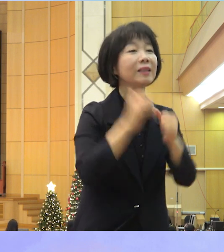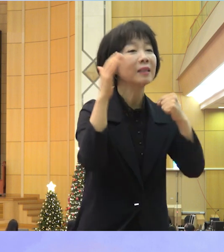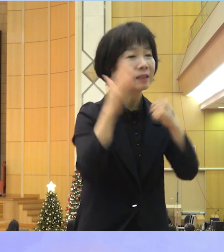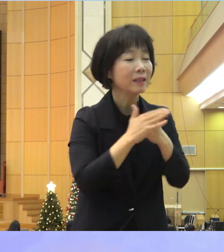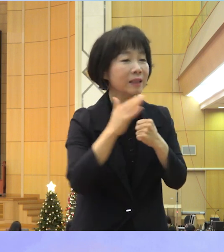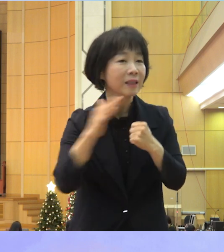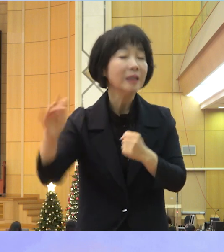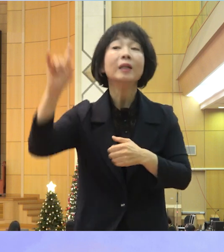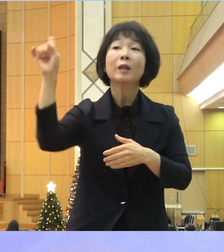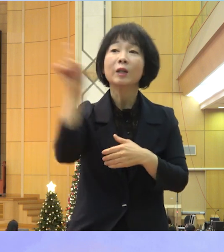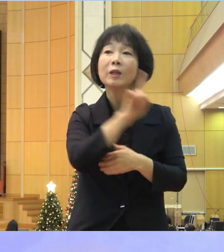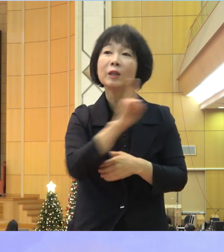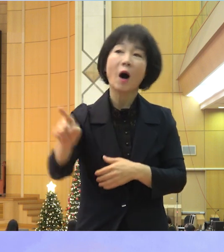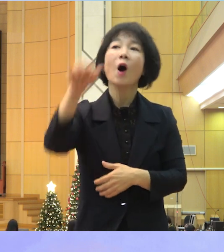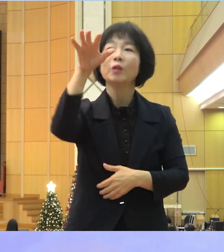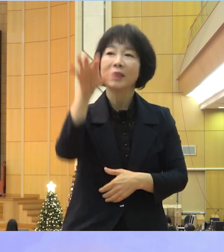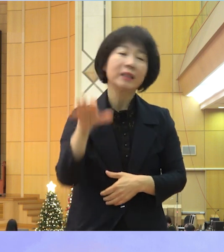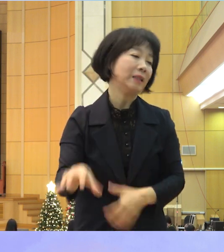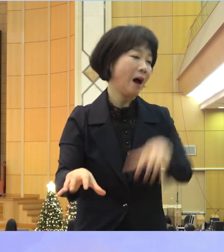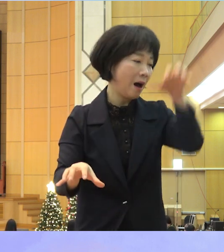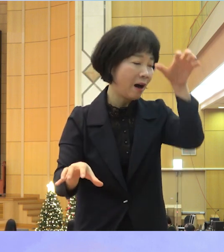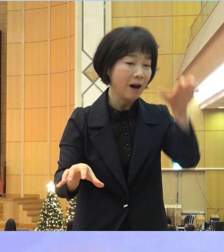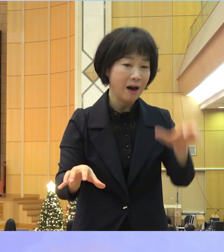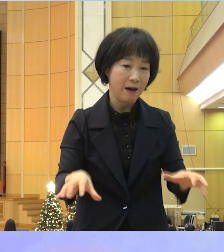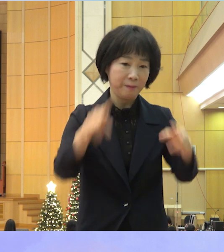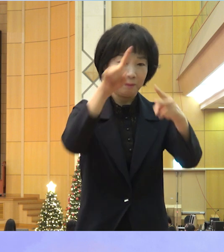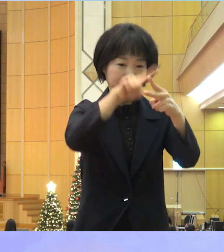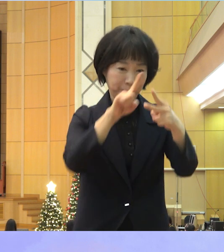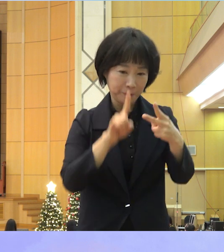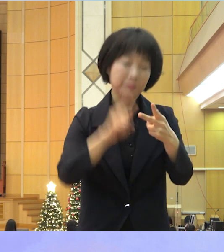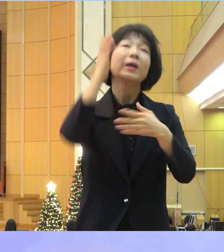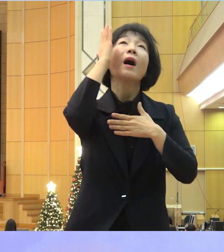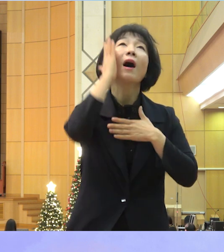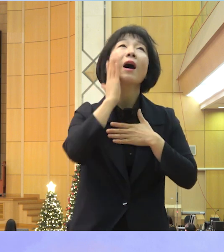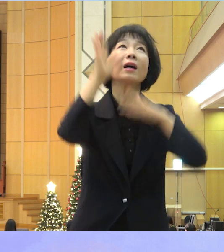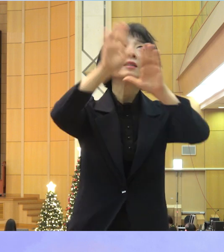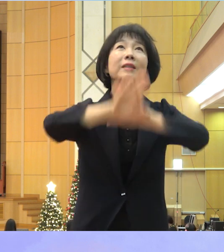동행하니 그 어디나